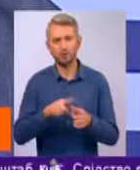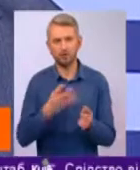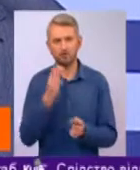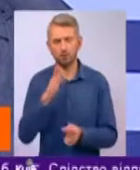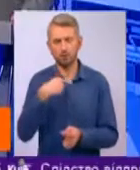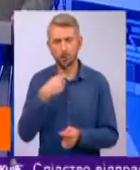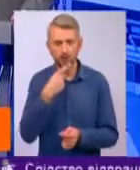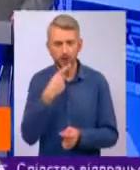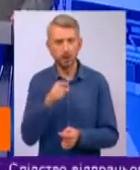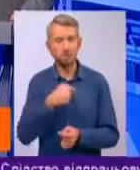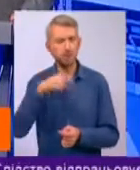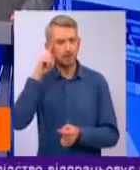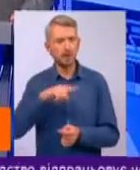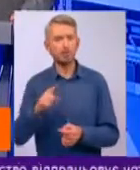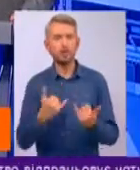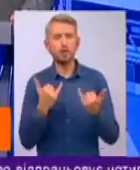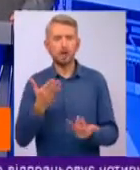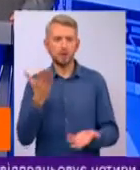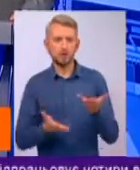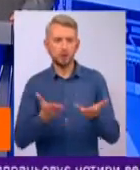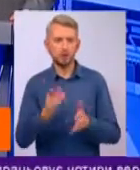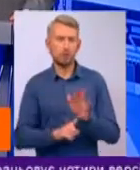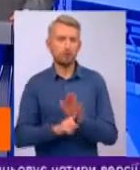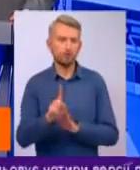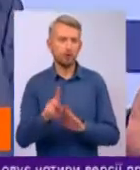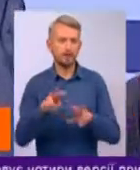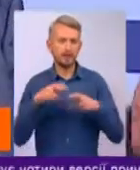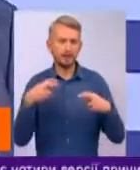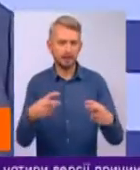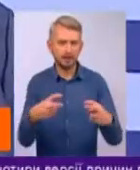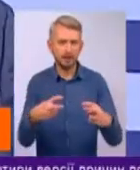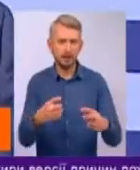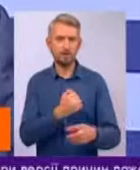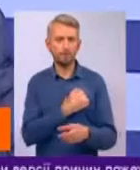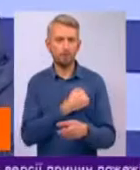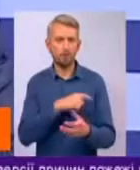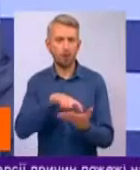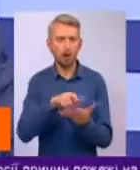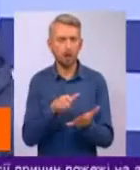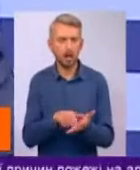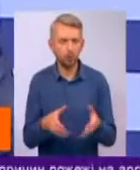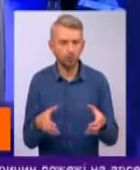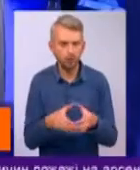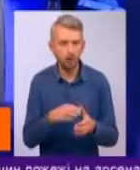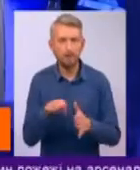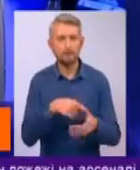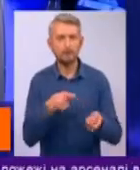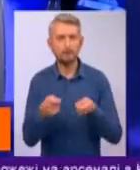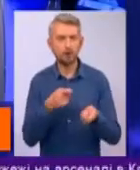будемо говорити. Ми знаємо, що зараз, можливо, вже почалось там засідання, значить, військового кабінету під